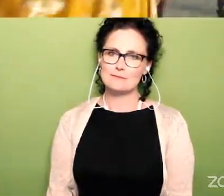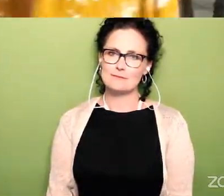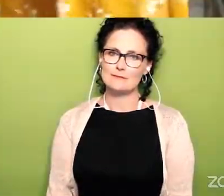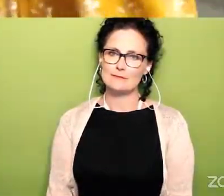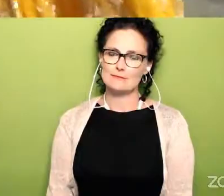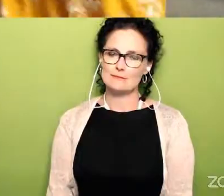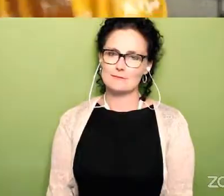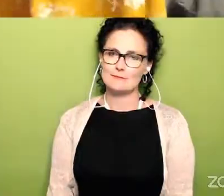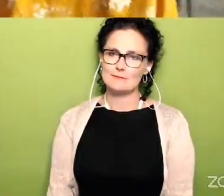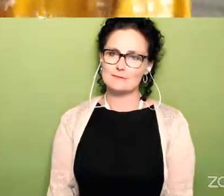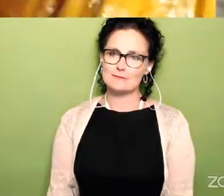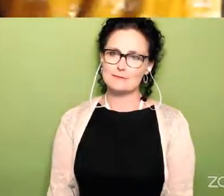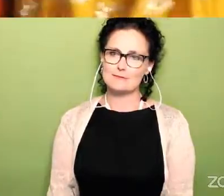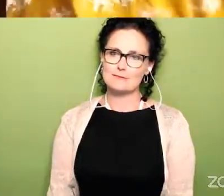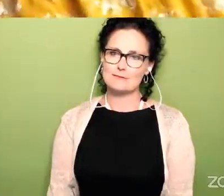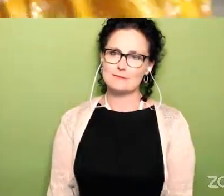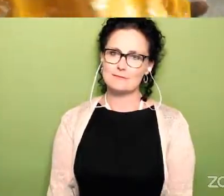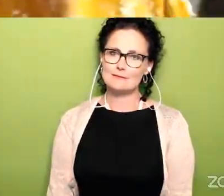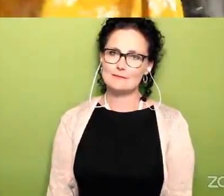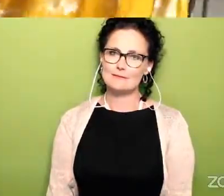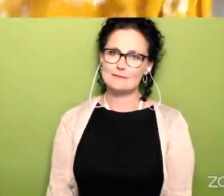विछुनिया